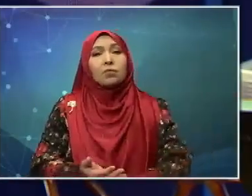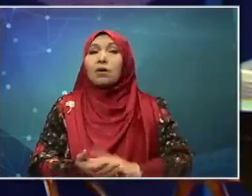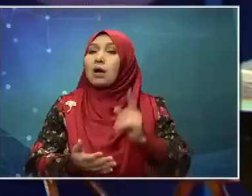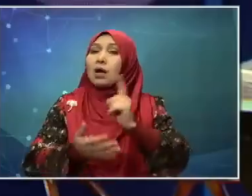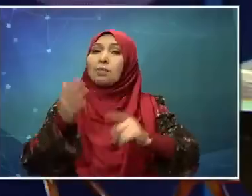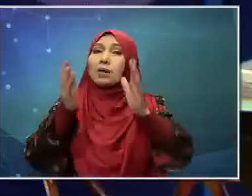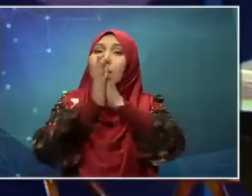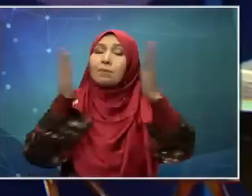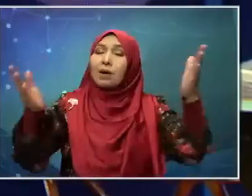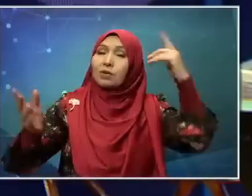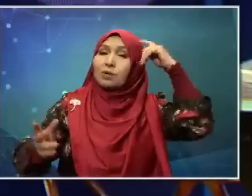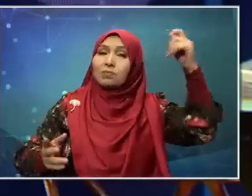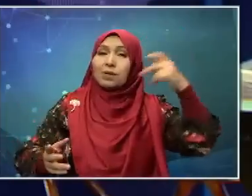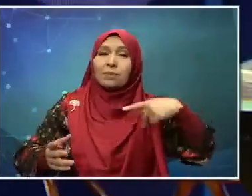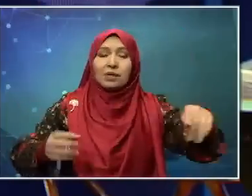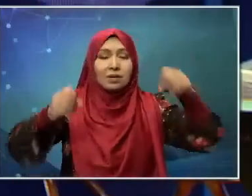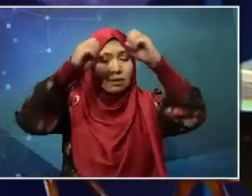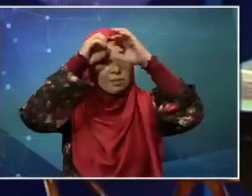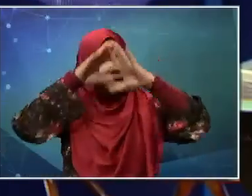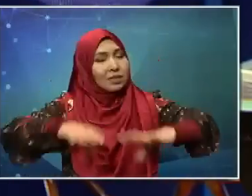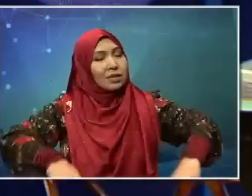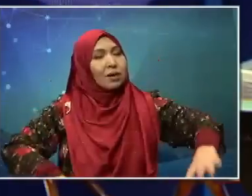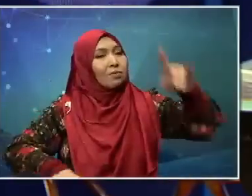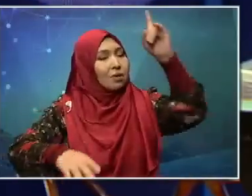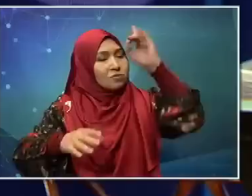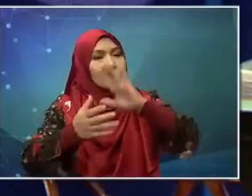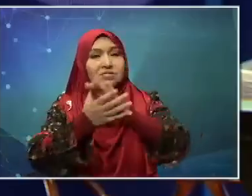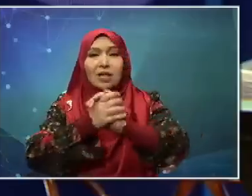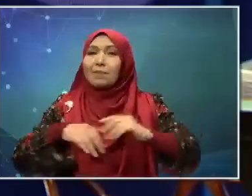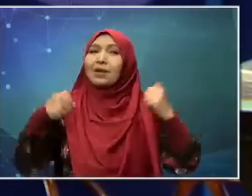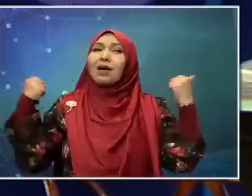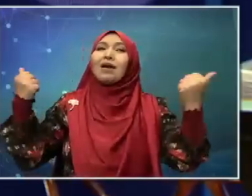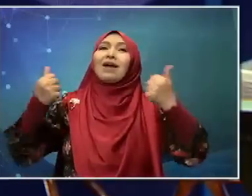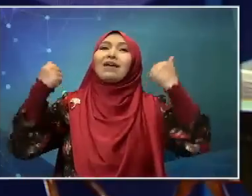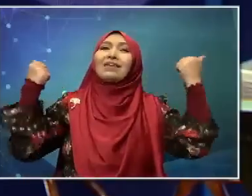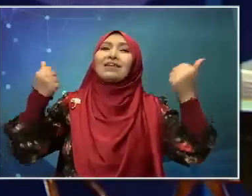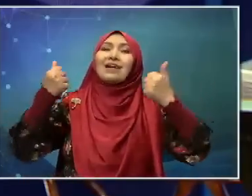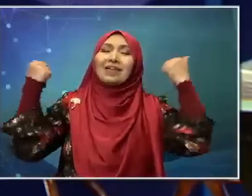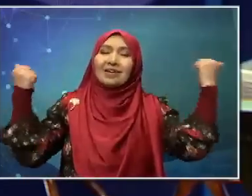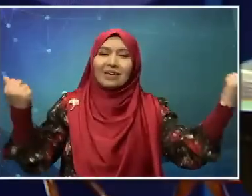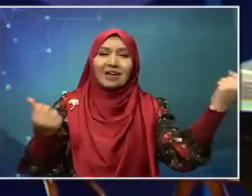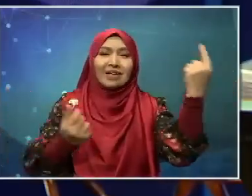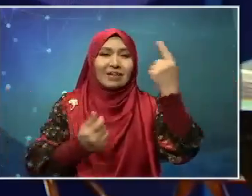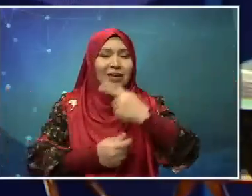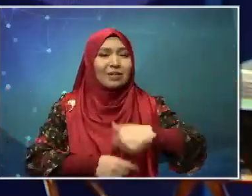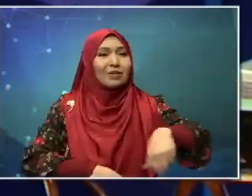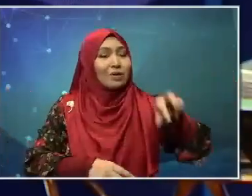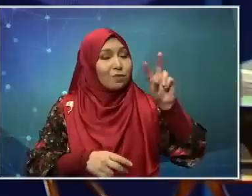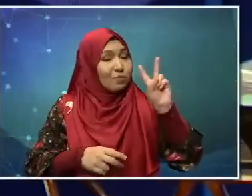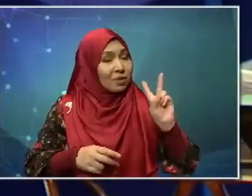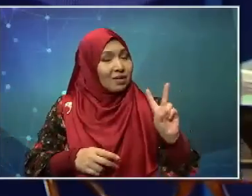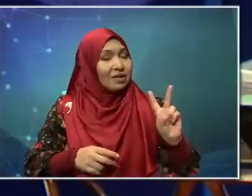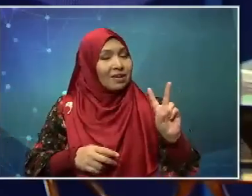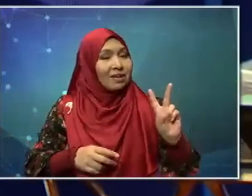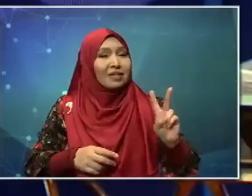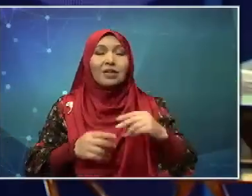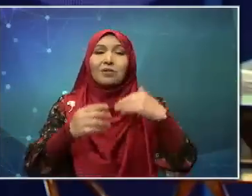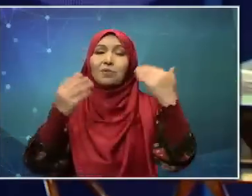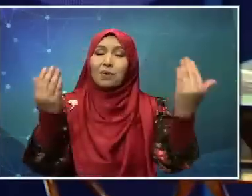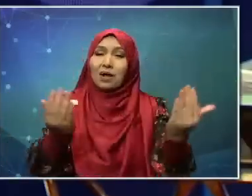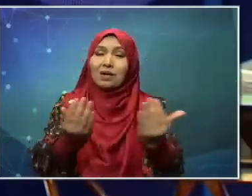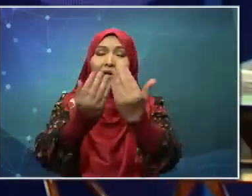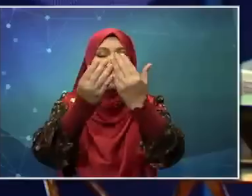ba'du yang dirahmati Allah selamat hari raya hari raya yang kedua Syawal yang kedua yaitu roh akan